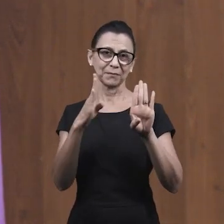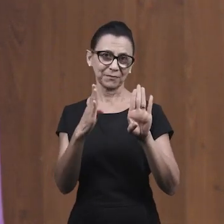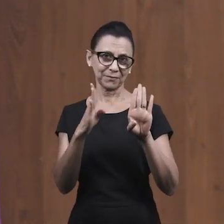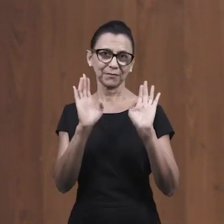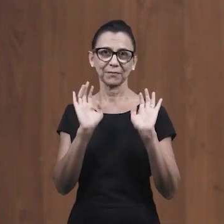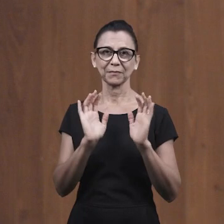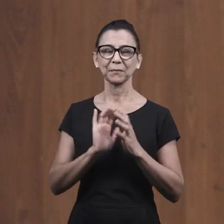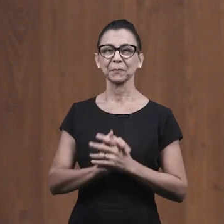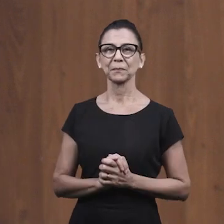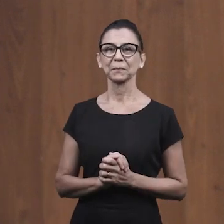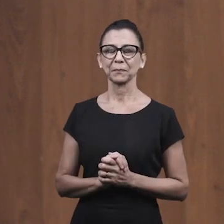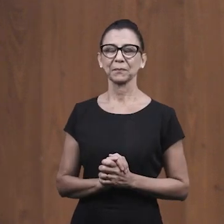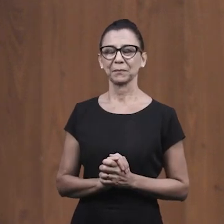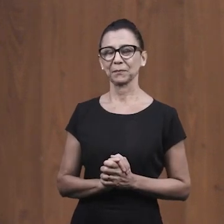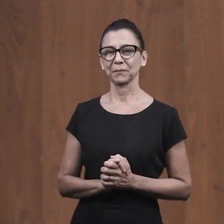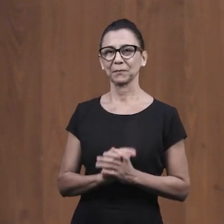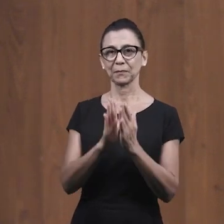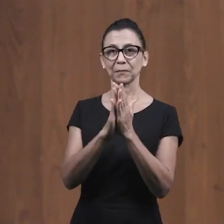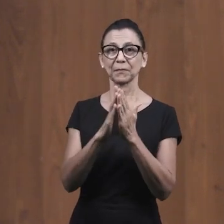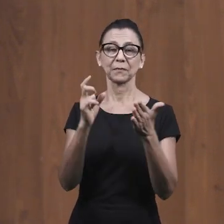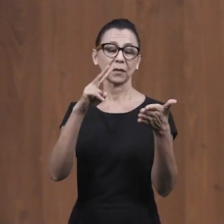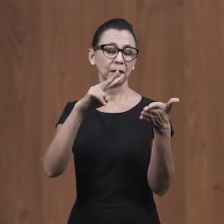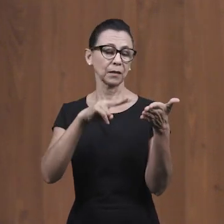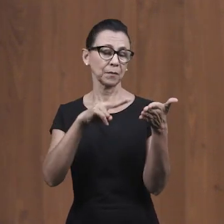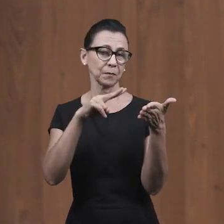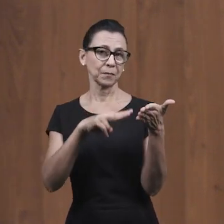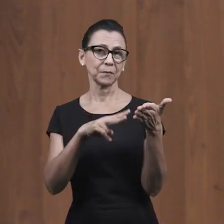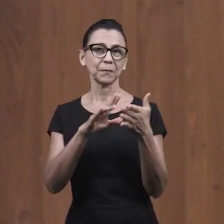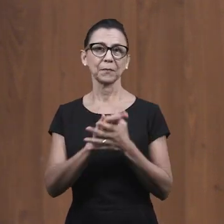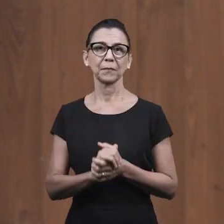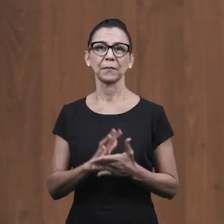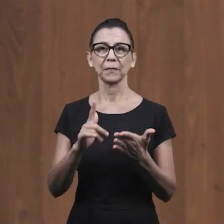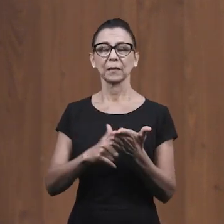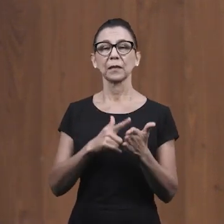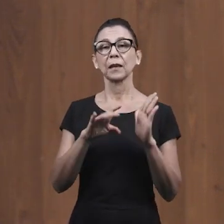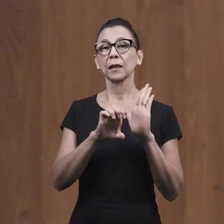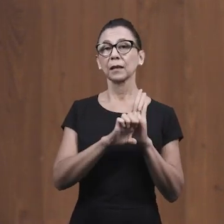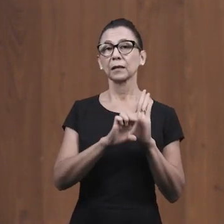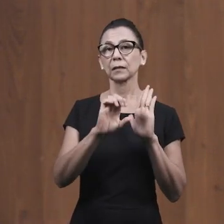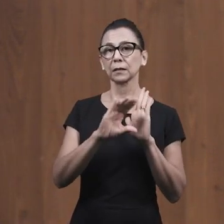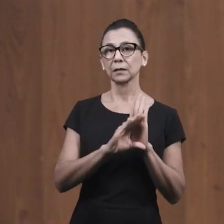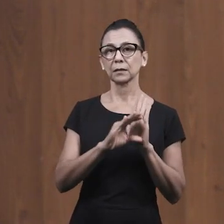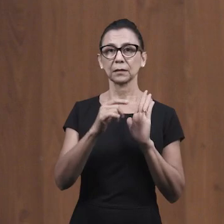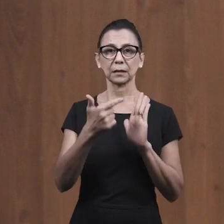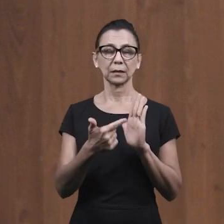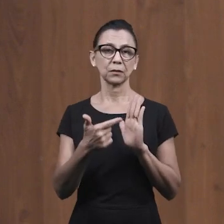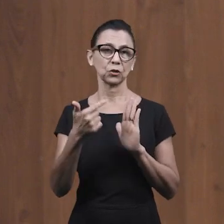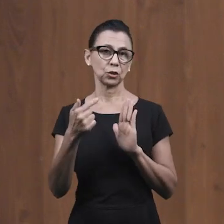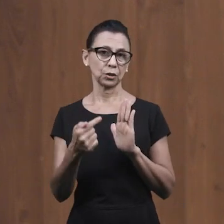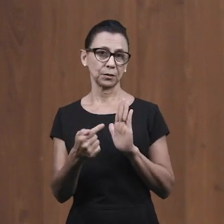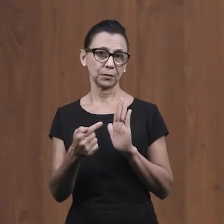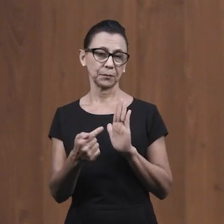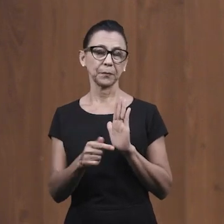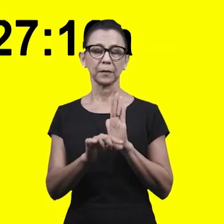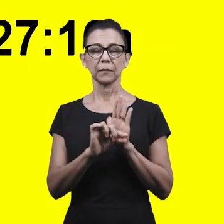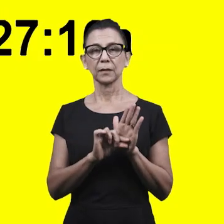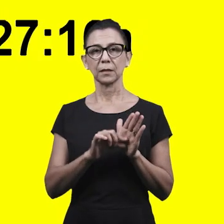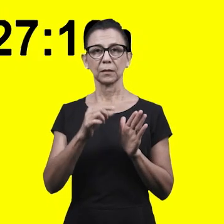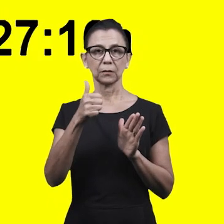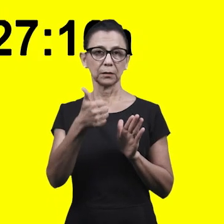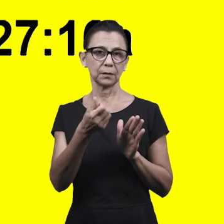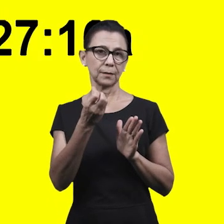est la porte. Et nous allons lire ce qui dit la parole du Seigneur dans le livre d'Exode, chapitre